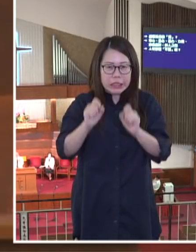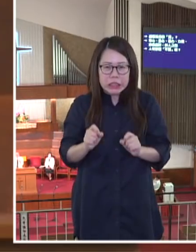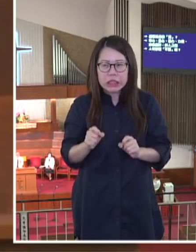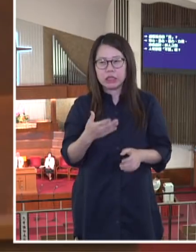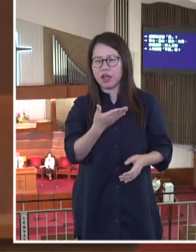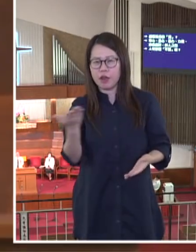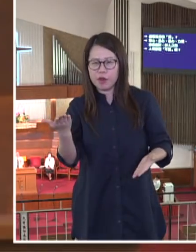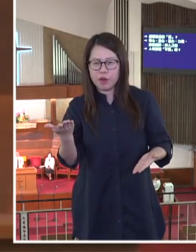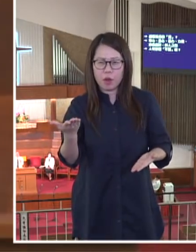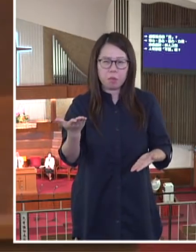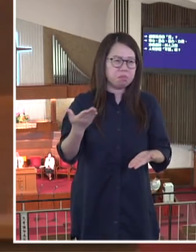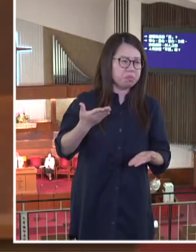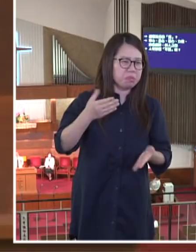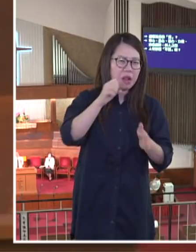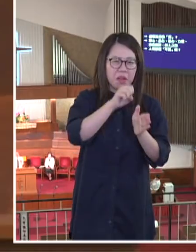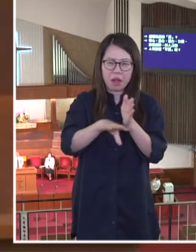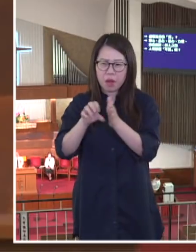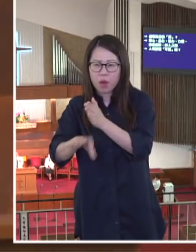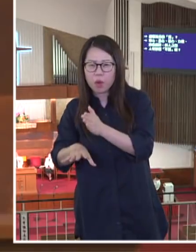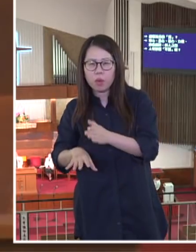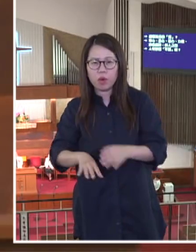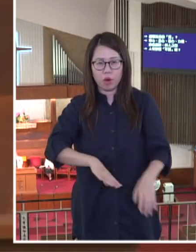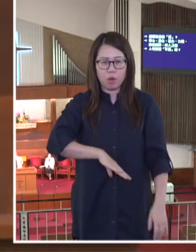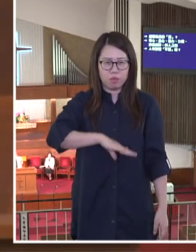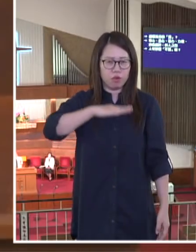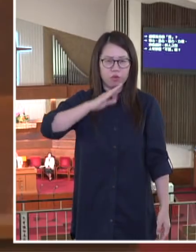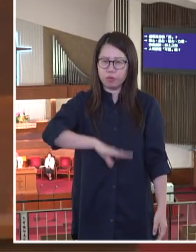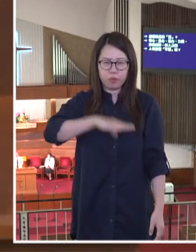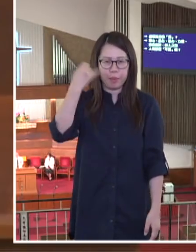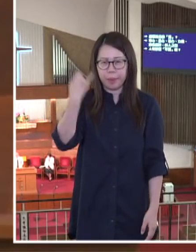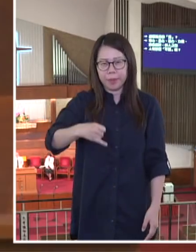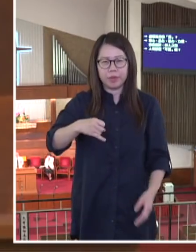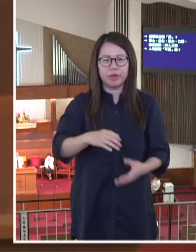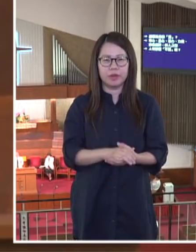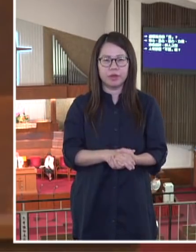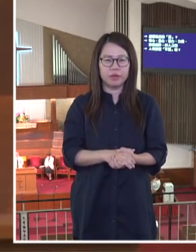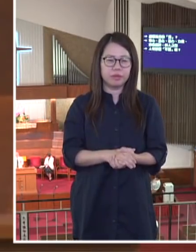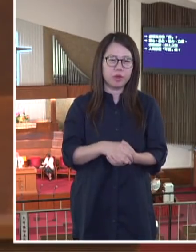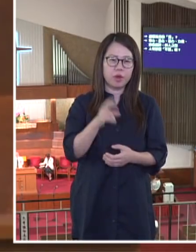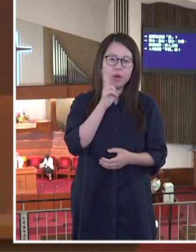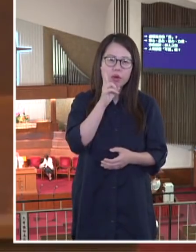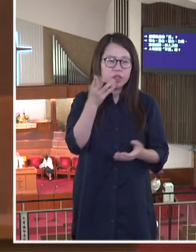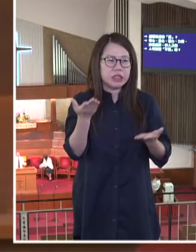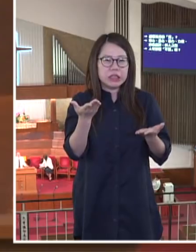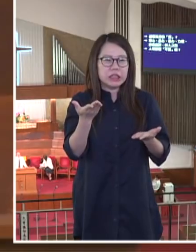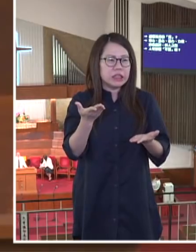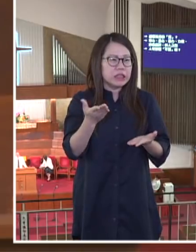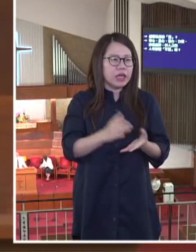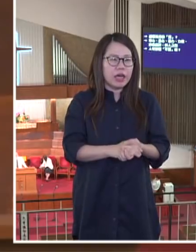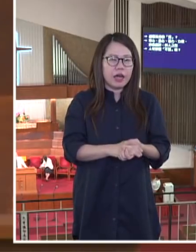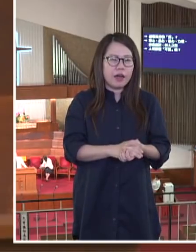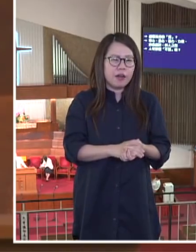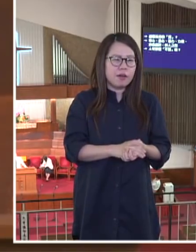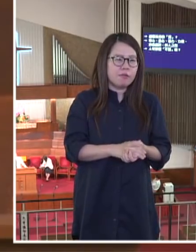我没了一些东西就不满了嘛，是吧，真的就少了一些东西。每个人都可能有些不同